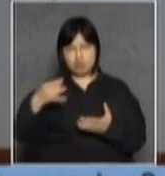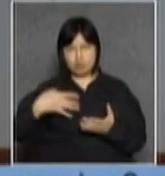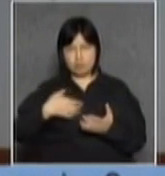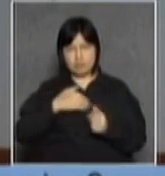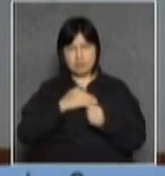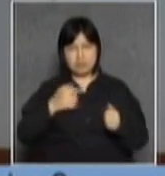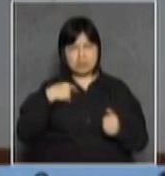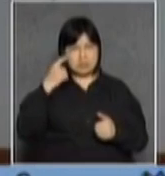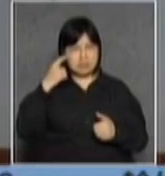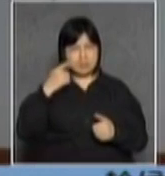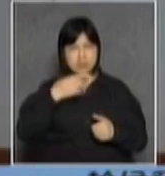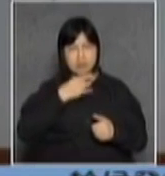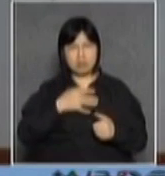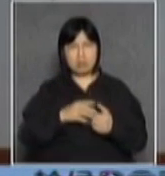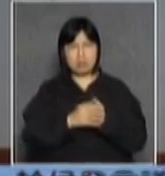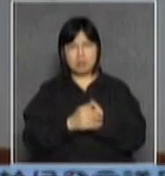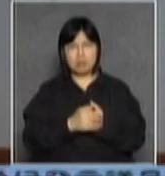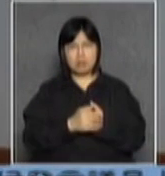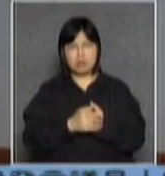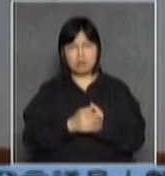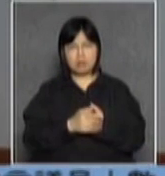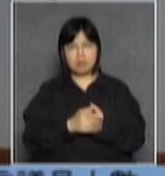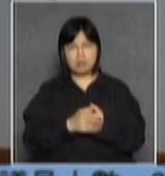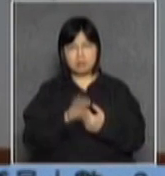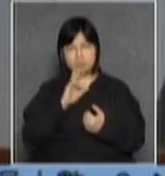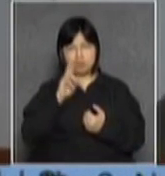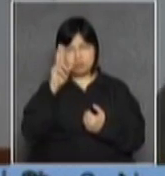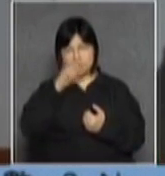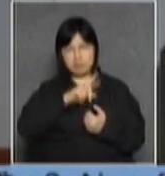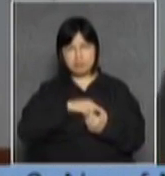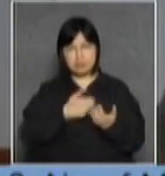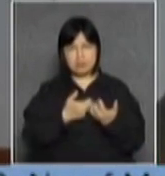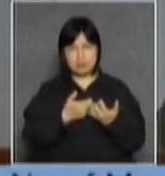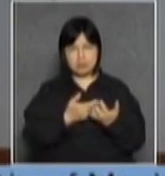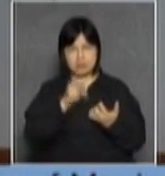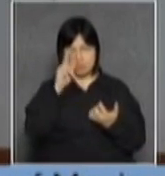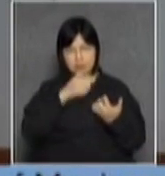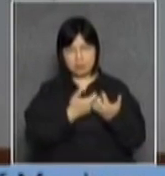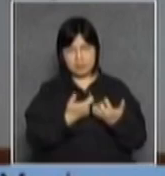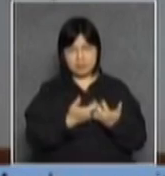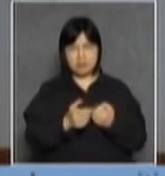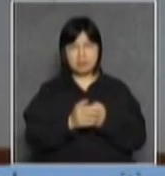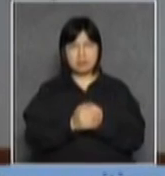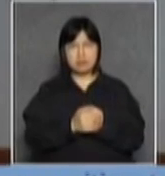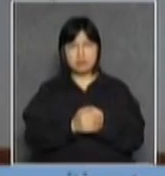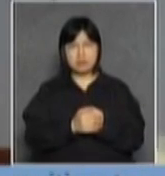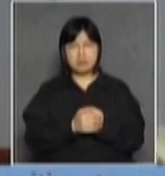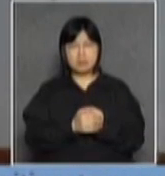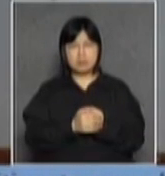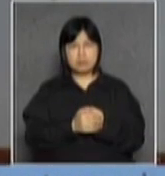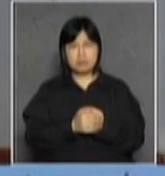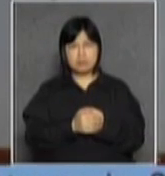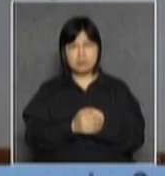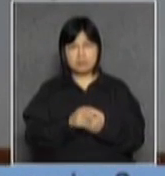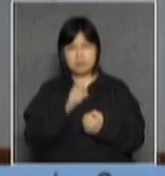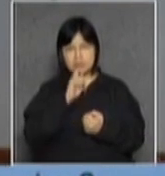但係唔會突然佢咁樣錯咗估計啊嘛，就係由於咁嘅錯誤估計，所以佢有